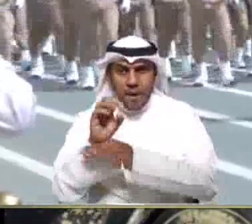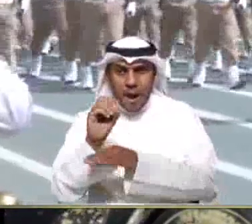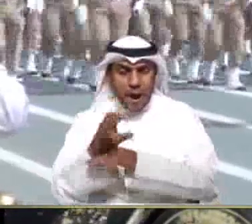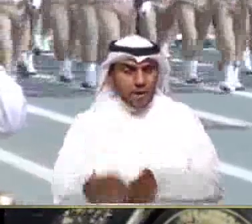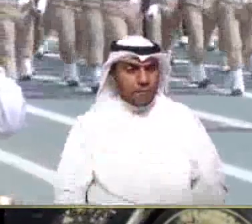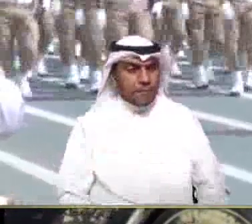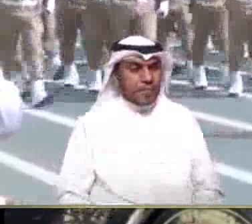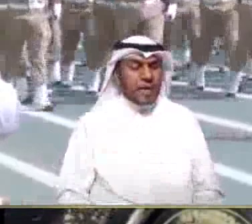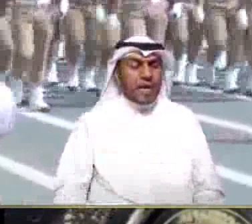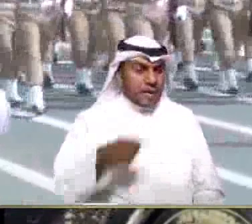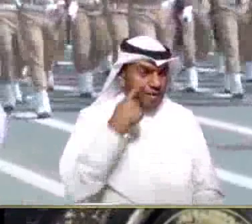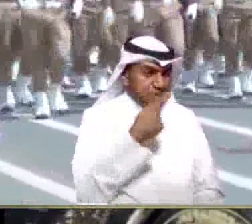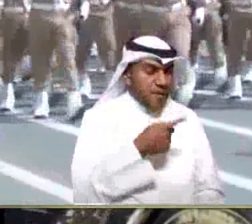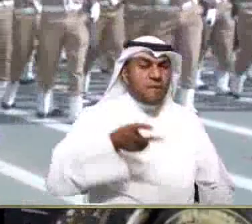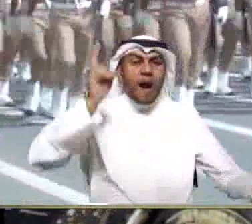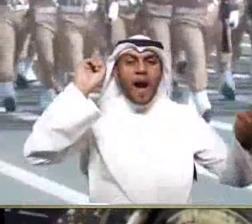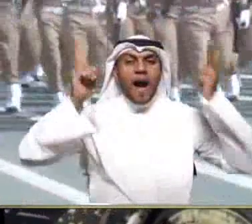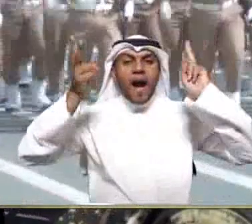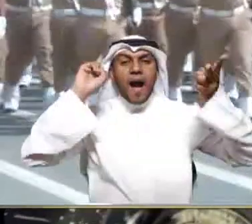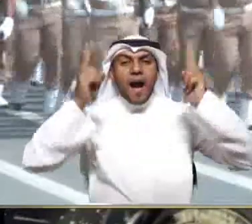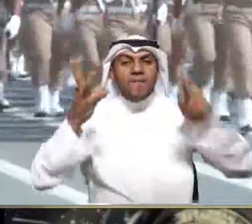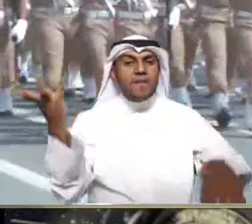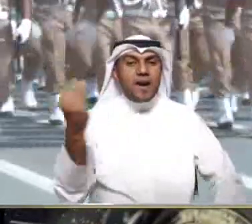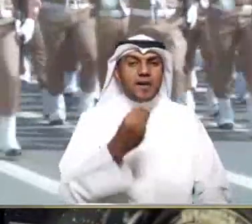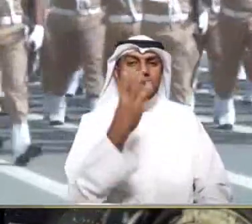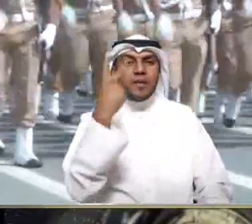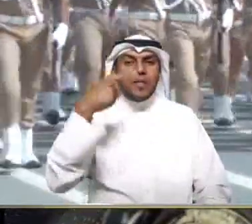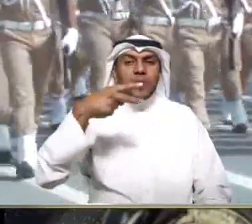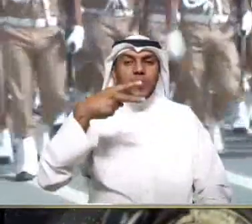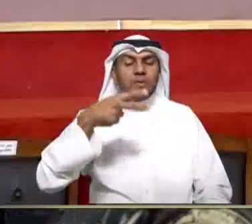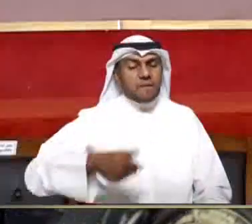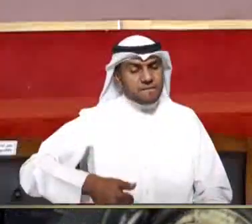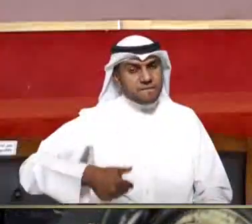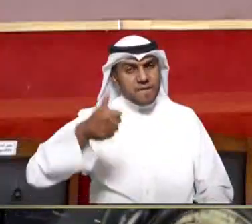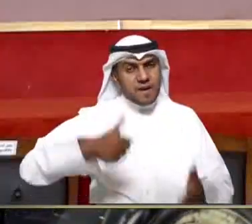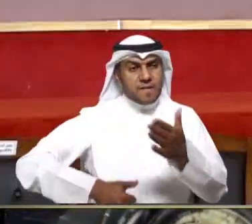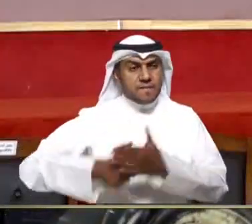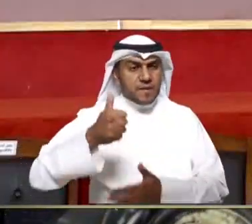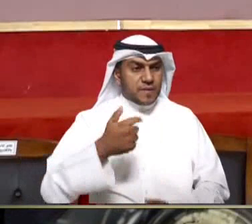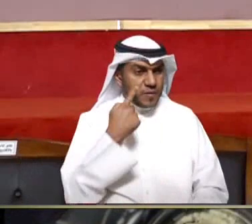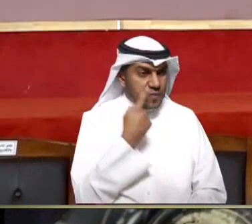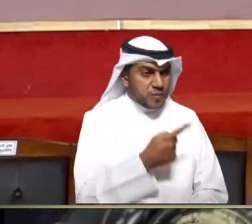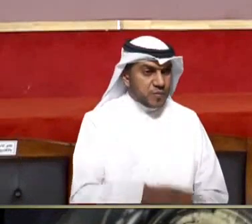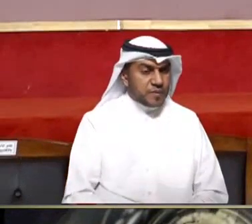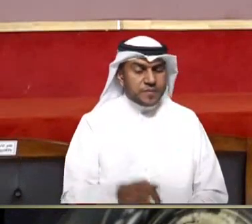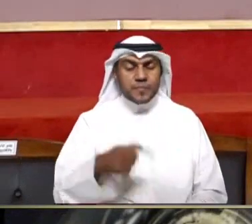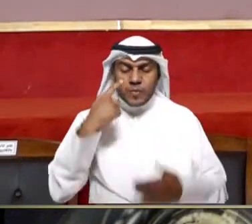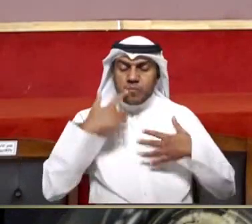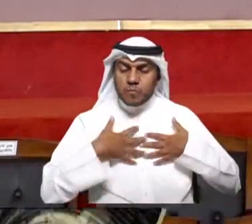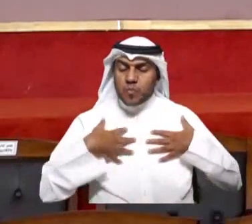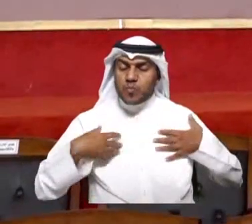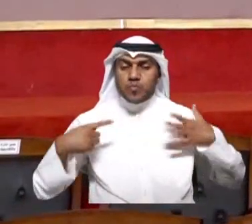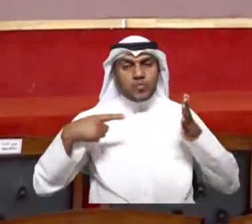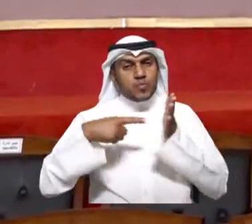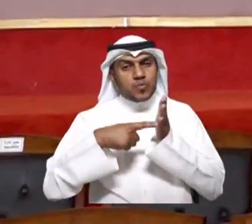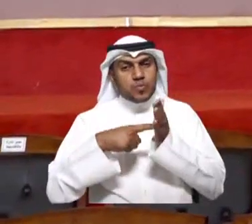أقيم حفل تخريج الدفعة 23 من الرقباء الأوائل. تشرفت أكاديمية سعد العبدالله للعلوم الأمنية صباح